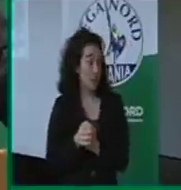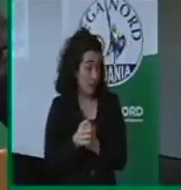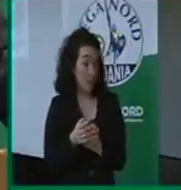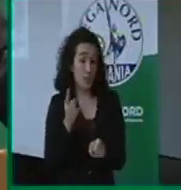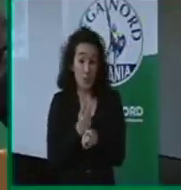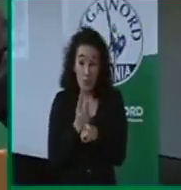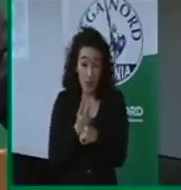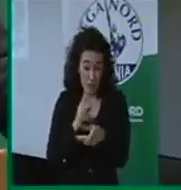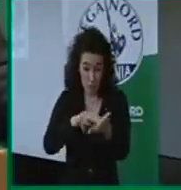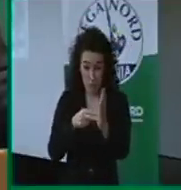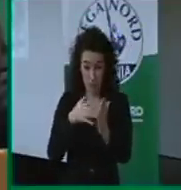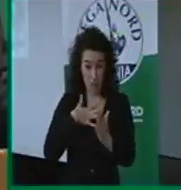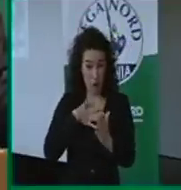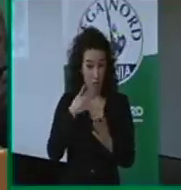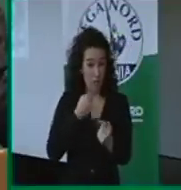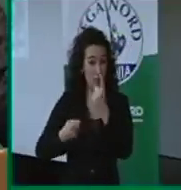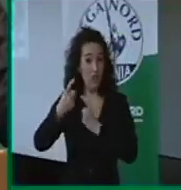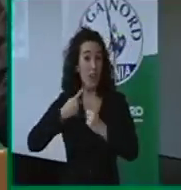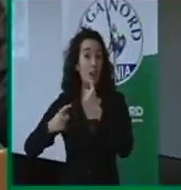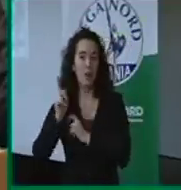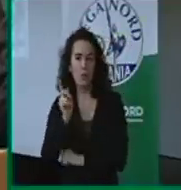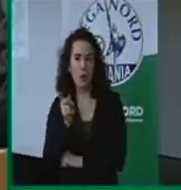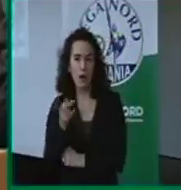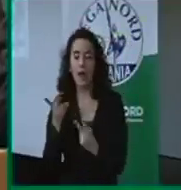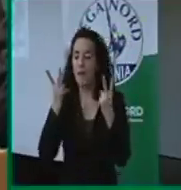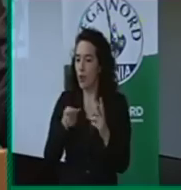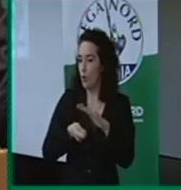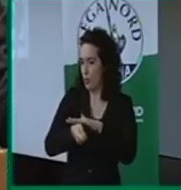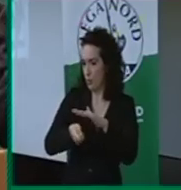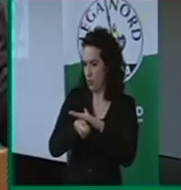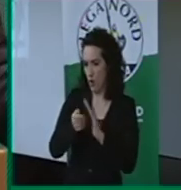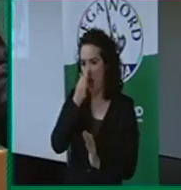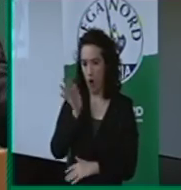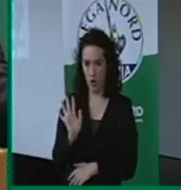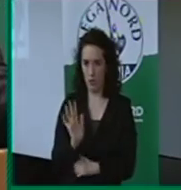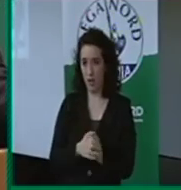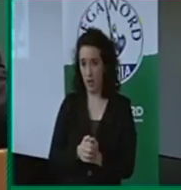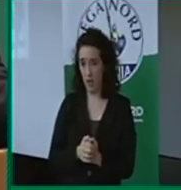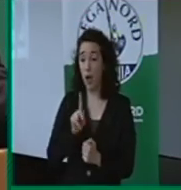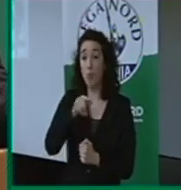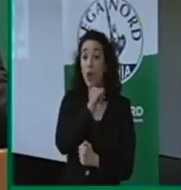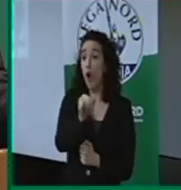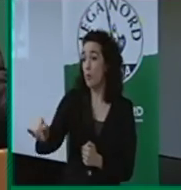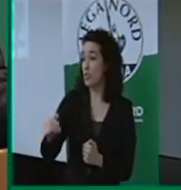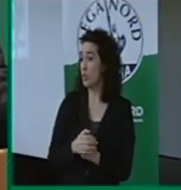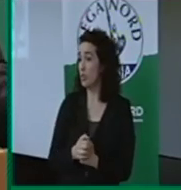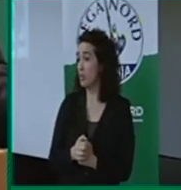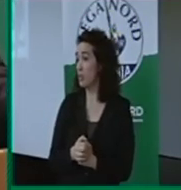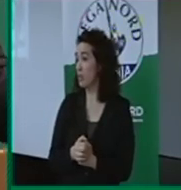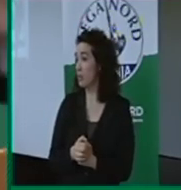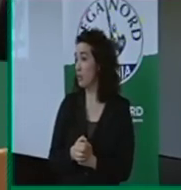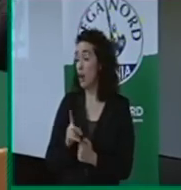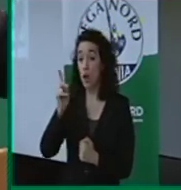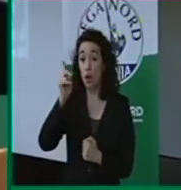cause perché la corruzione è una cosa pessima ma è come gli omicidi non è che se io domani